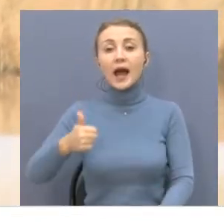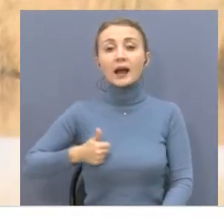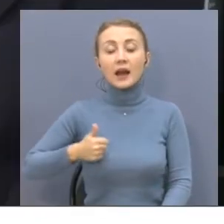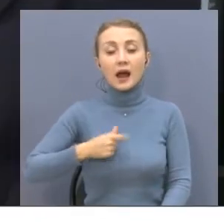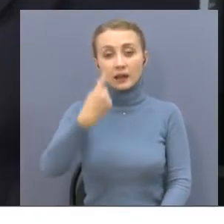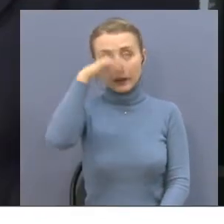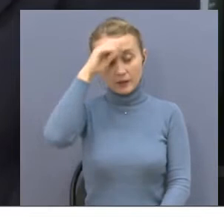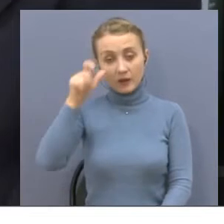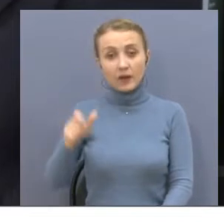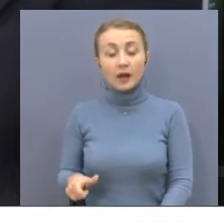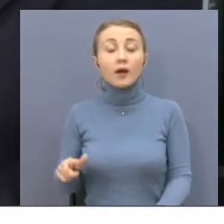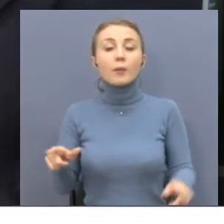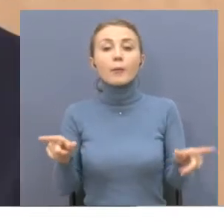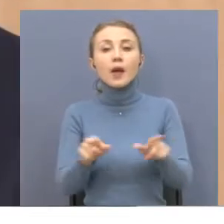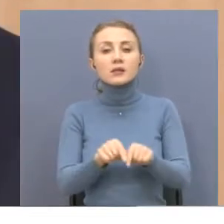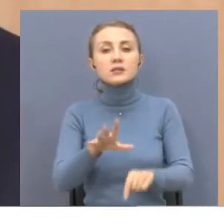тәркіленді.